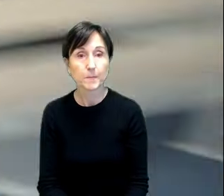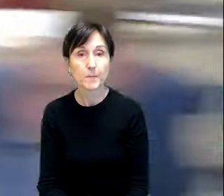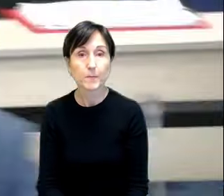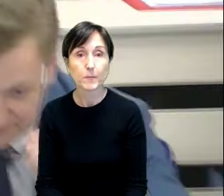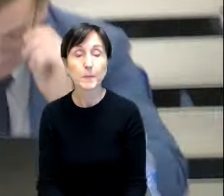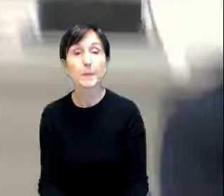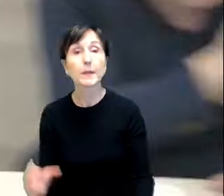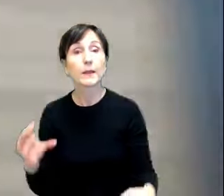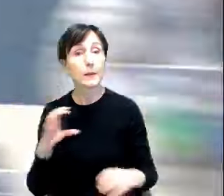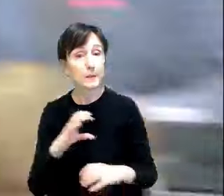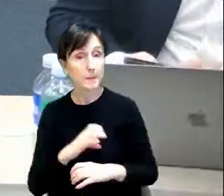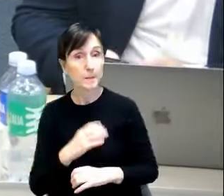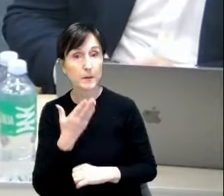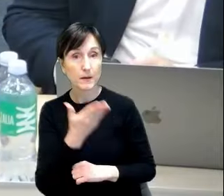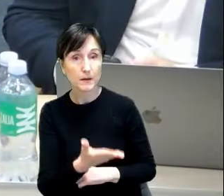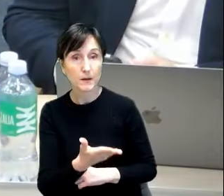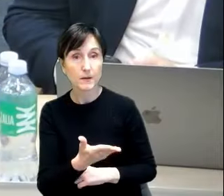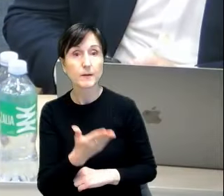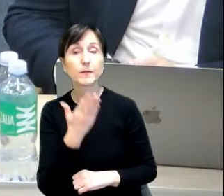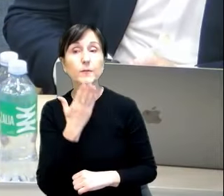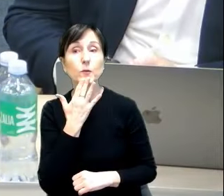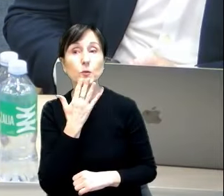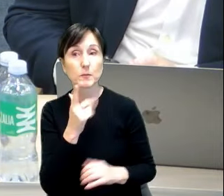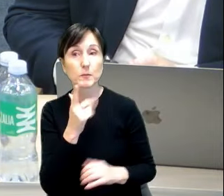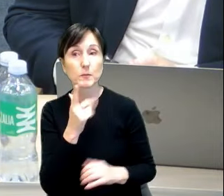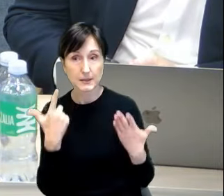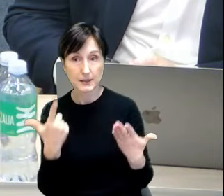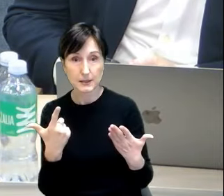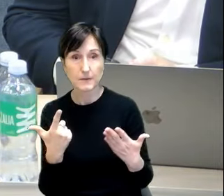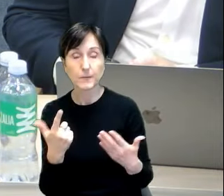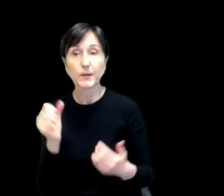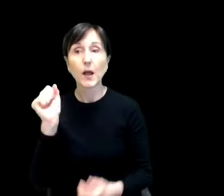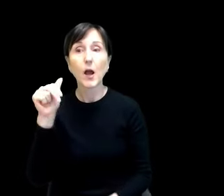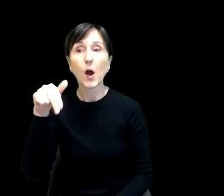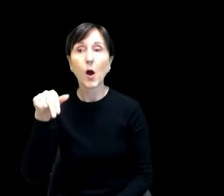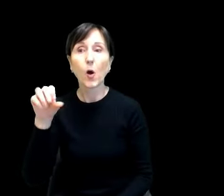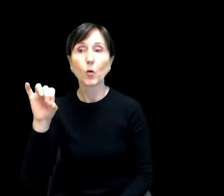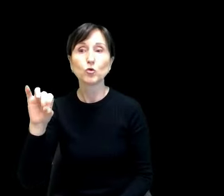jums klausimas iš sąrašo numeris septyni užduos kolegė aušra